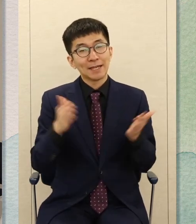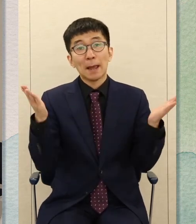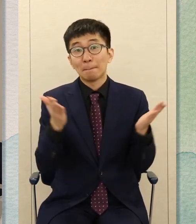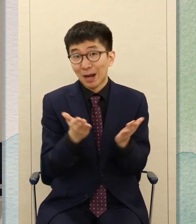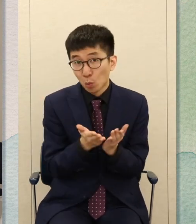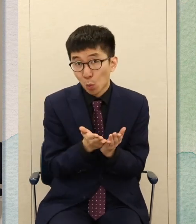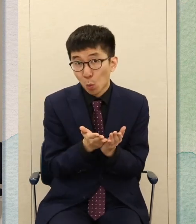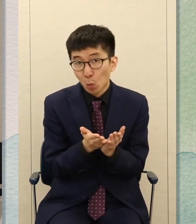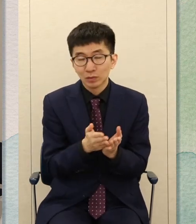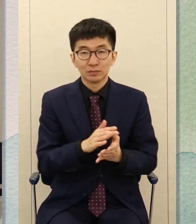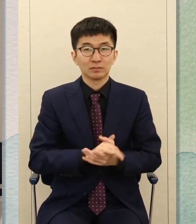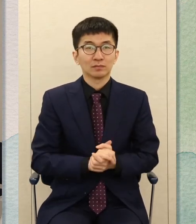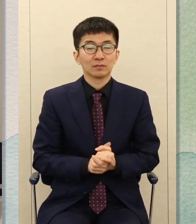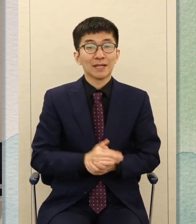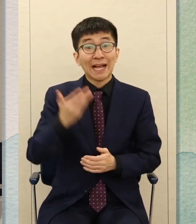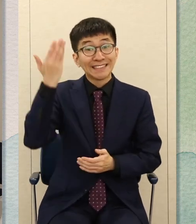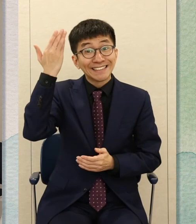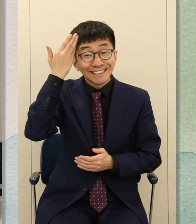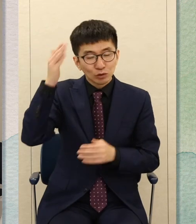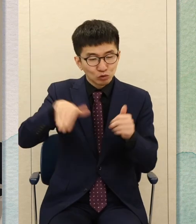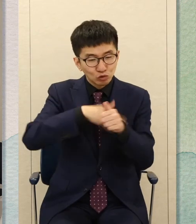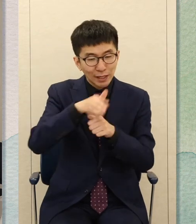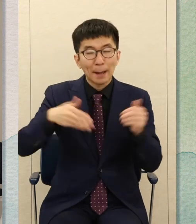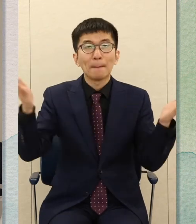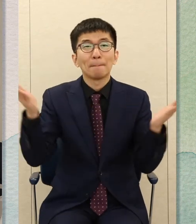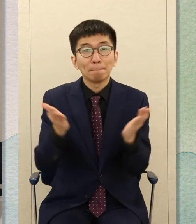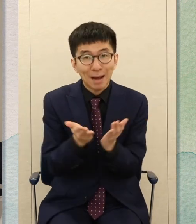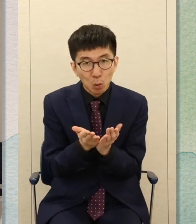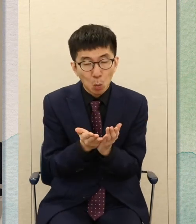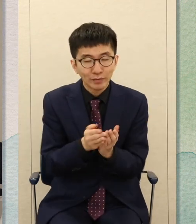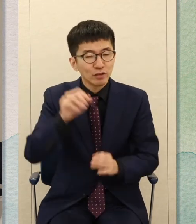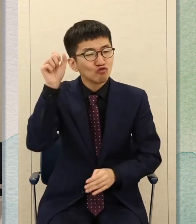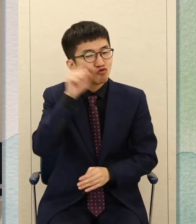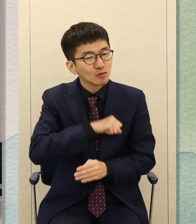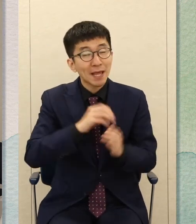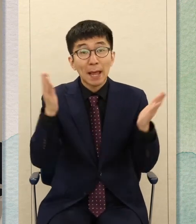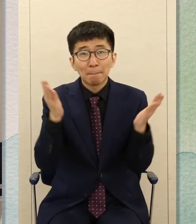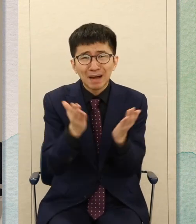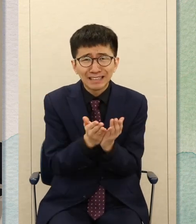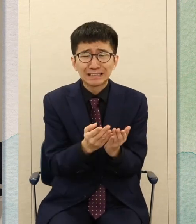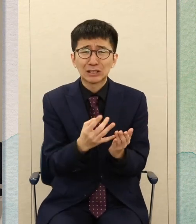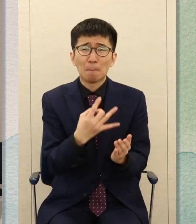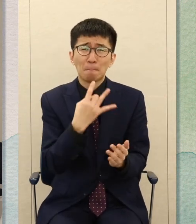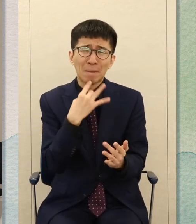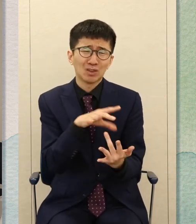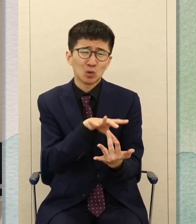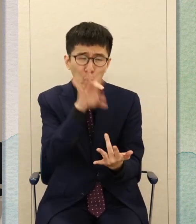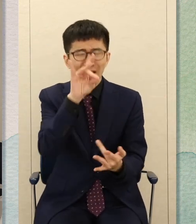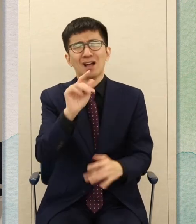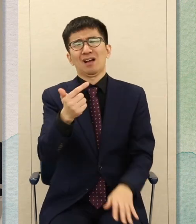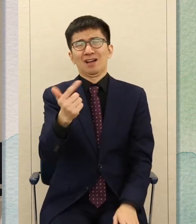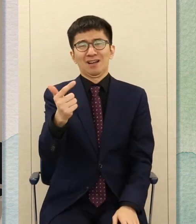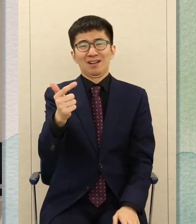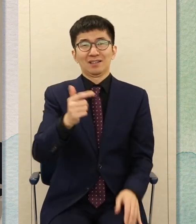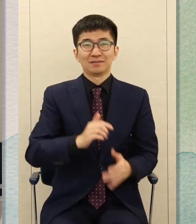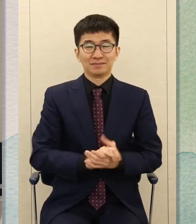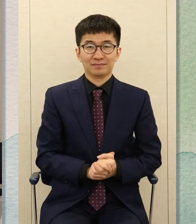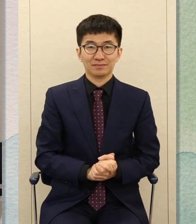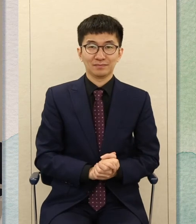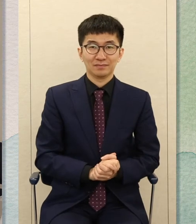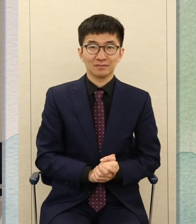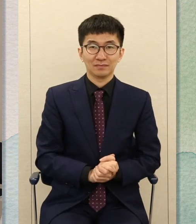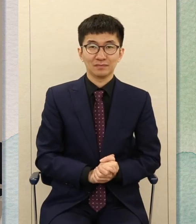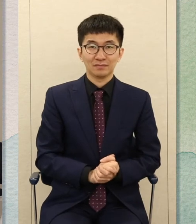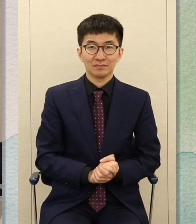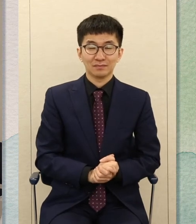항상 나의 어떤 취향에 맞는 이런 책만 읽는 게 아니고요. 예, 아니고 내가